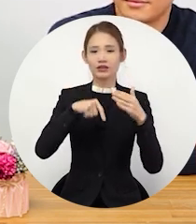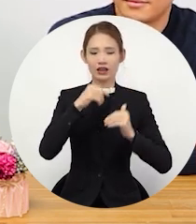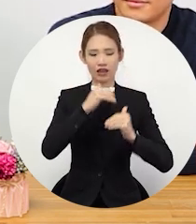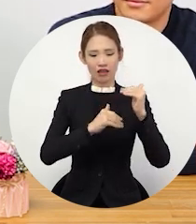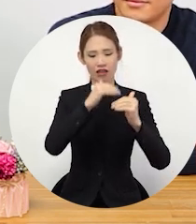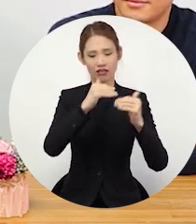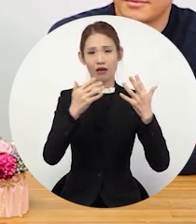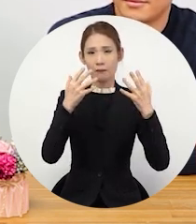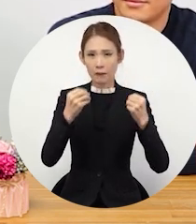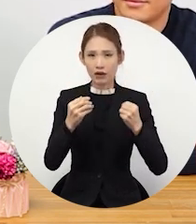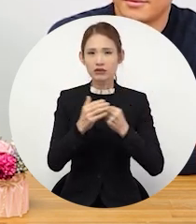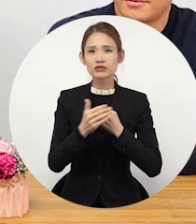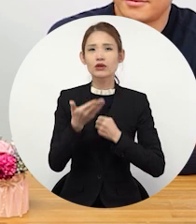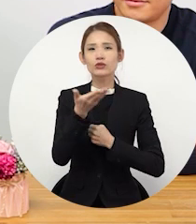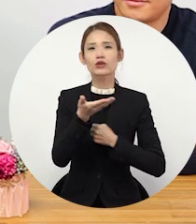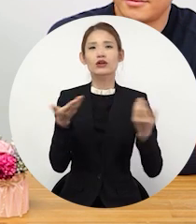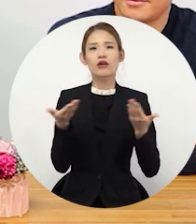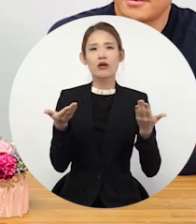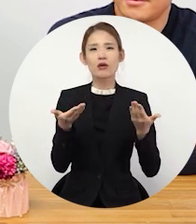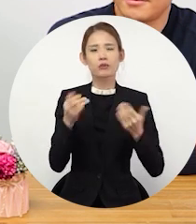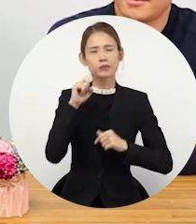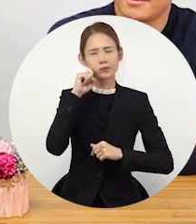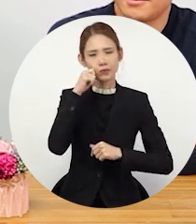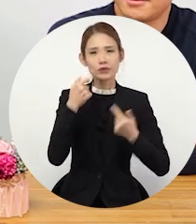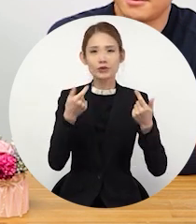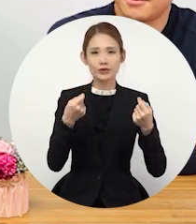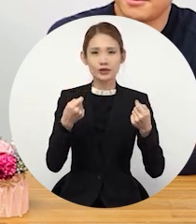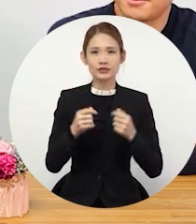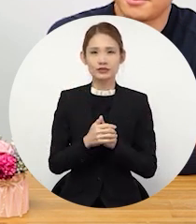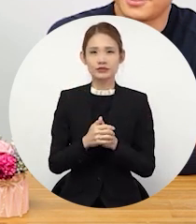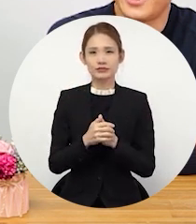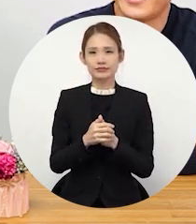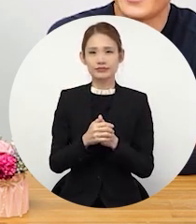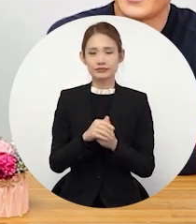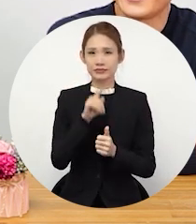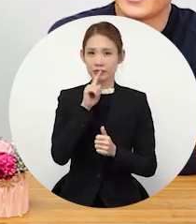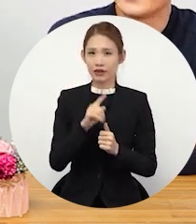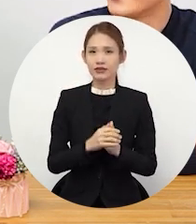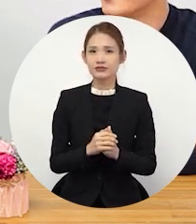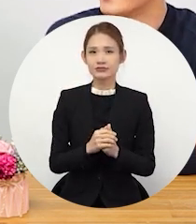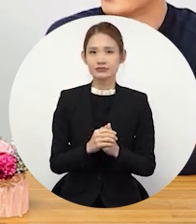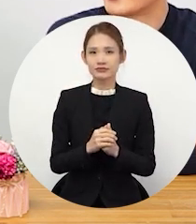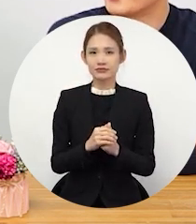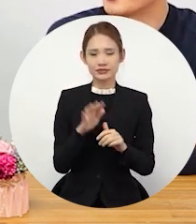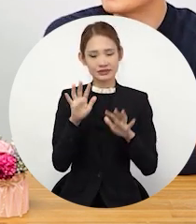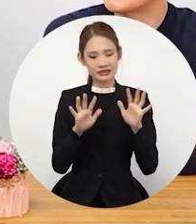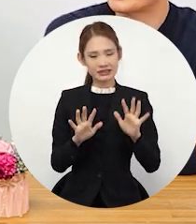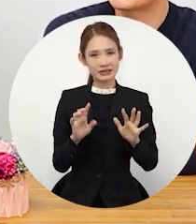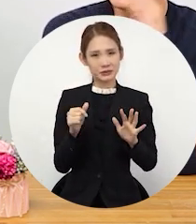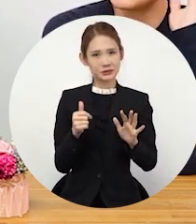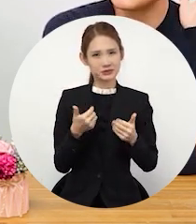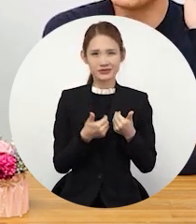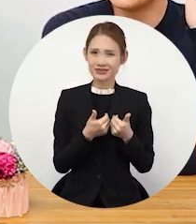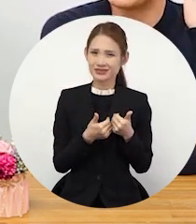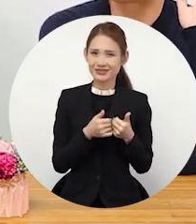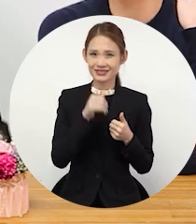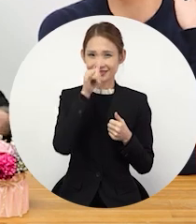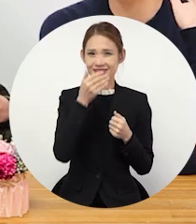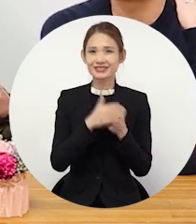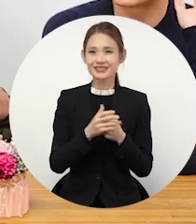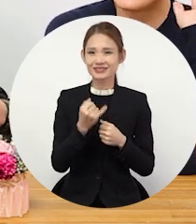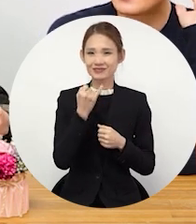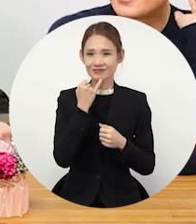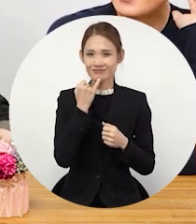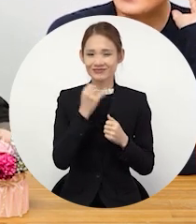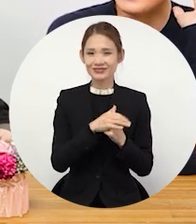회사엔 계단이 많아서 귀하의 업무가 어려울 것 같습니다. 이렇게 얘기하는 거. 연기가 살짝 거슬리긴 하지만 아무튼